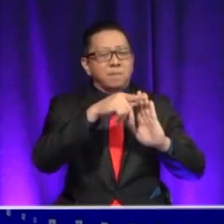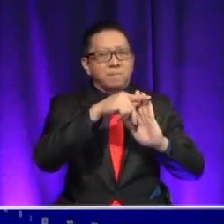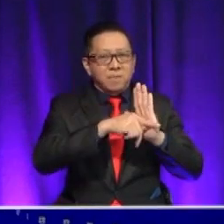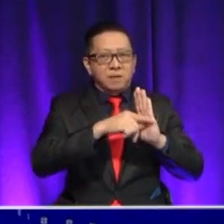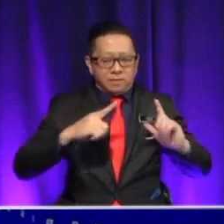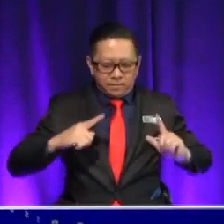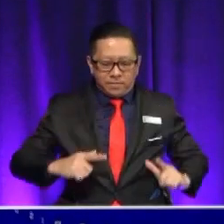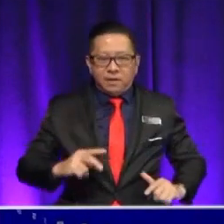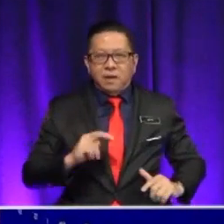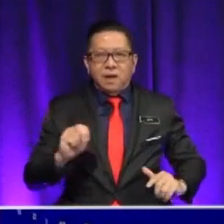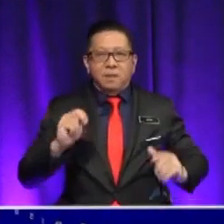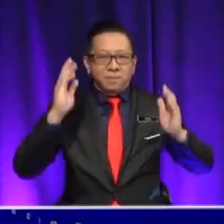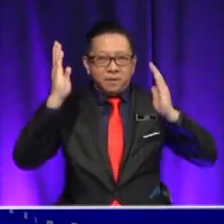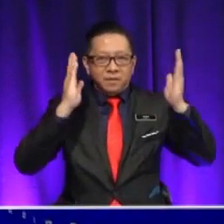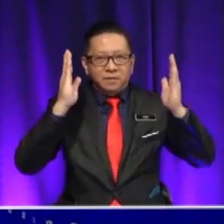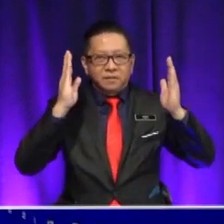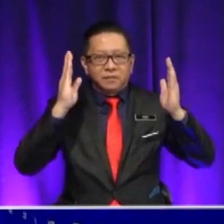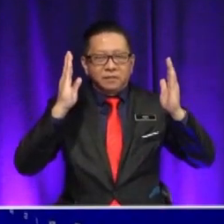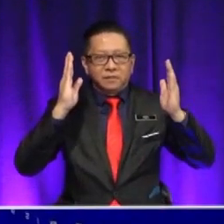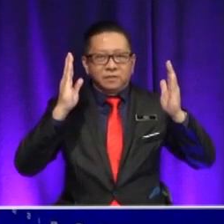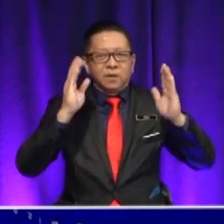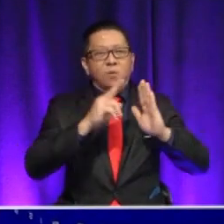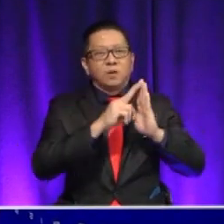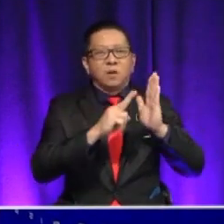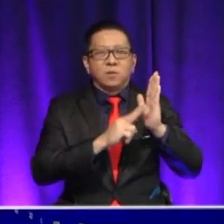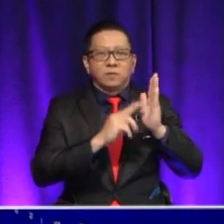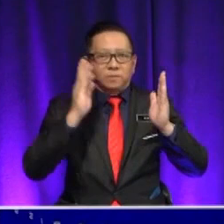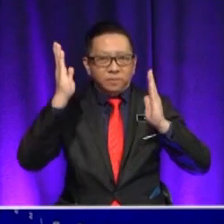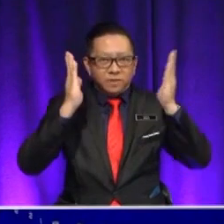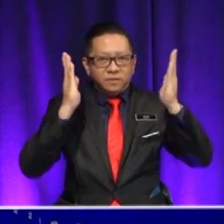Okey, jom kita lihat lagi. Apa lagi?